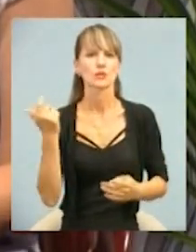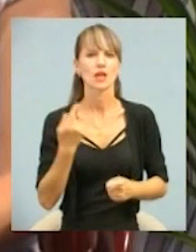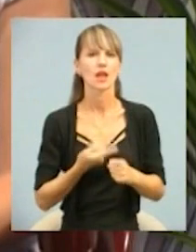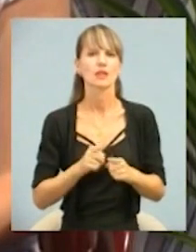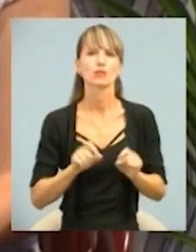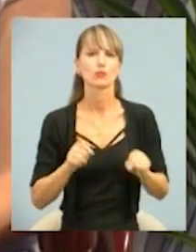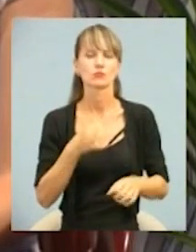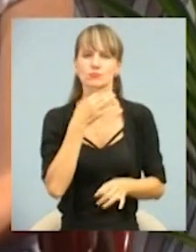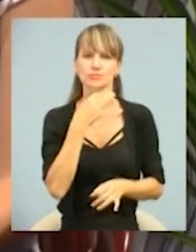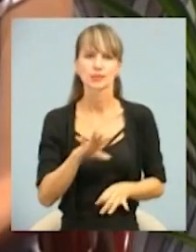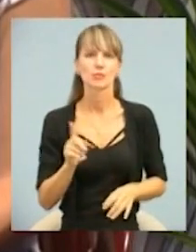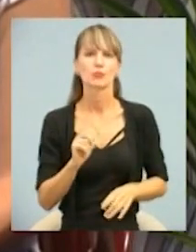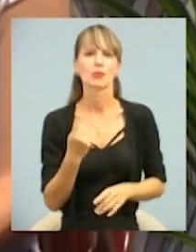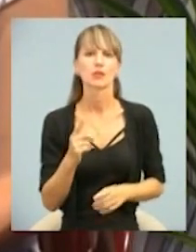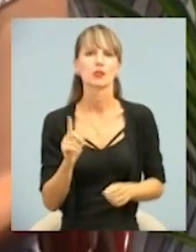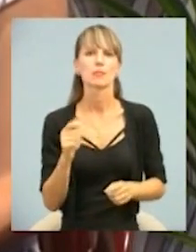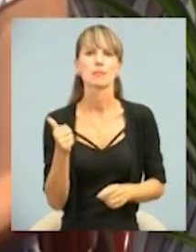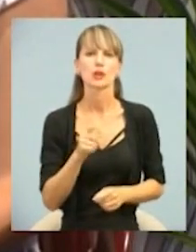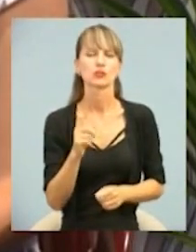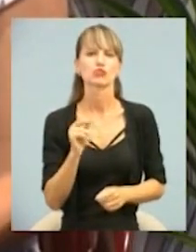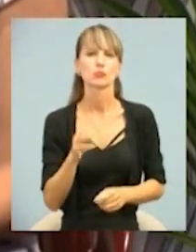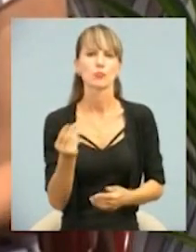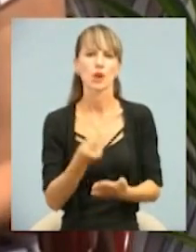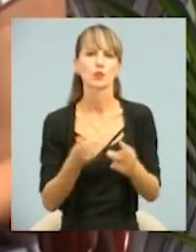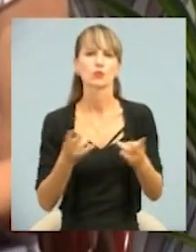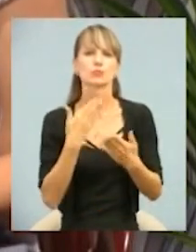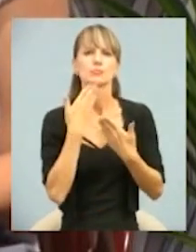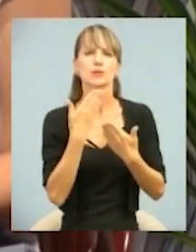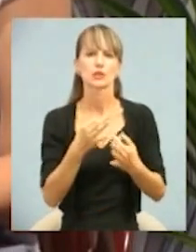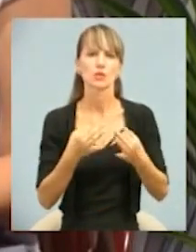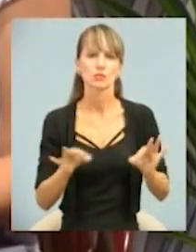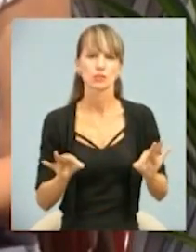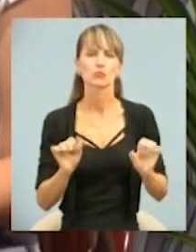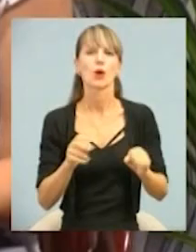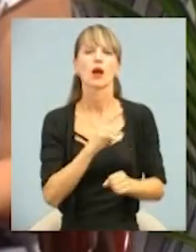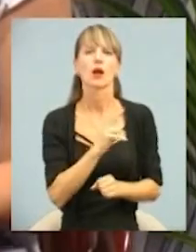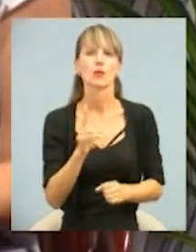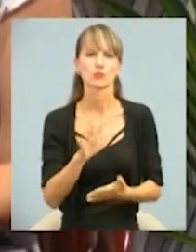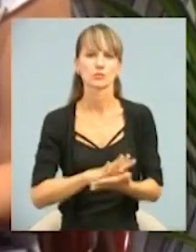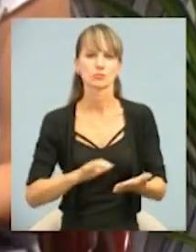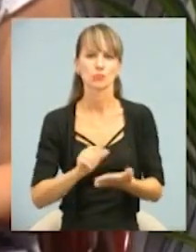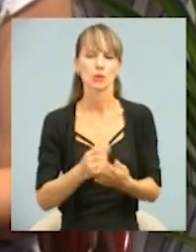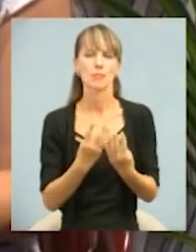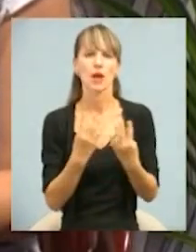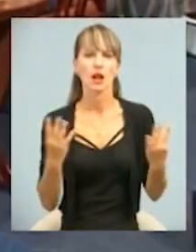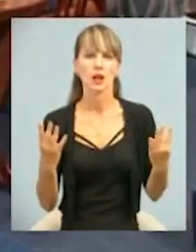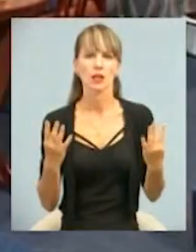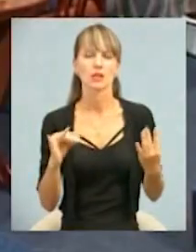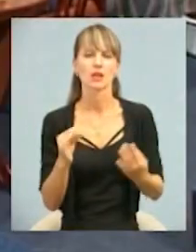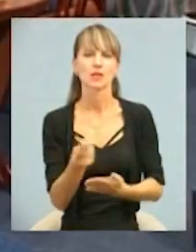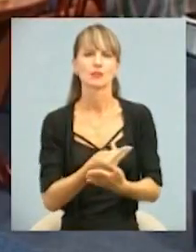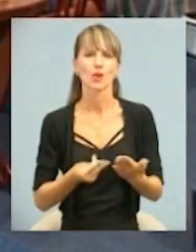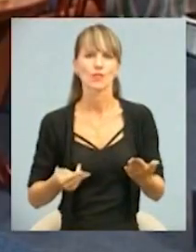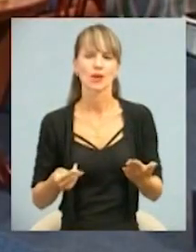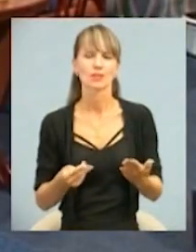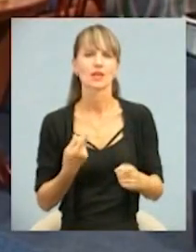може це не сподобатись. Тож, перш ніж щось малювати, краще запитайте дозволу. Адже можете комусь там зіпсувати паркан, да?